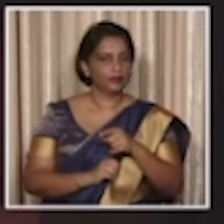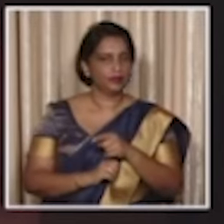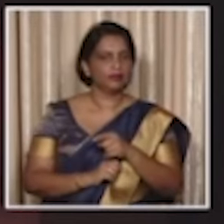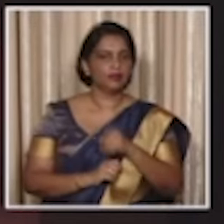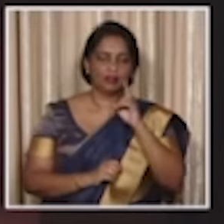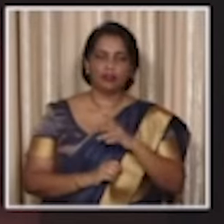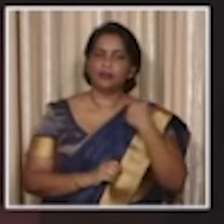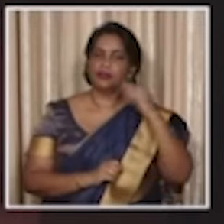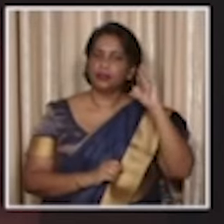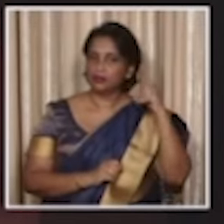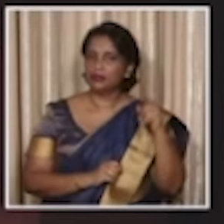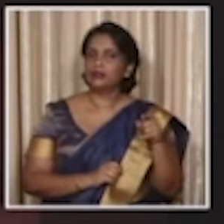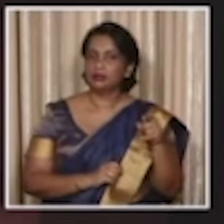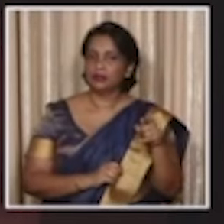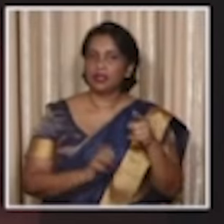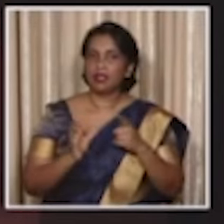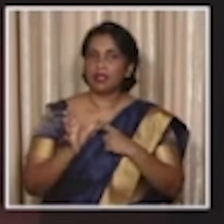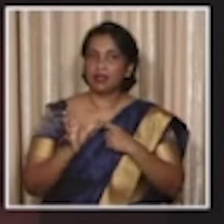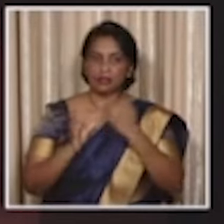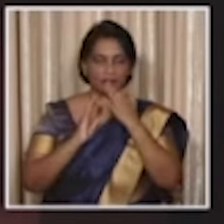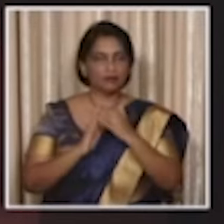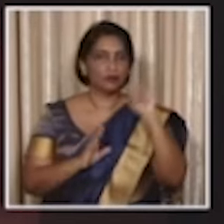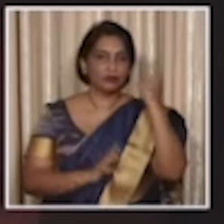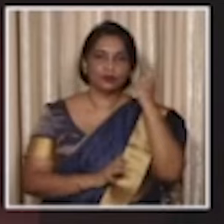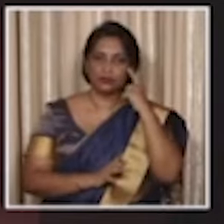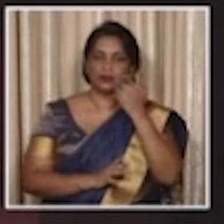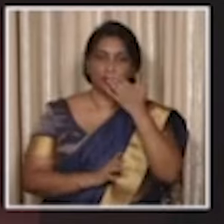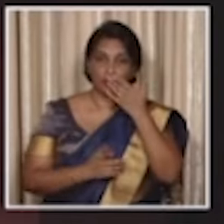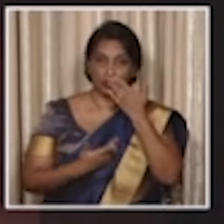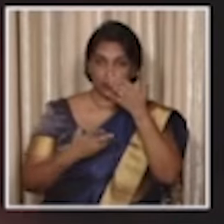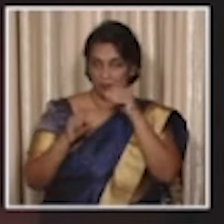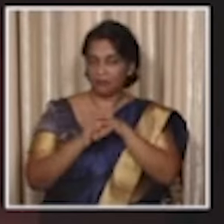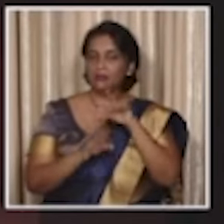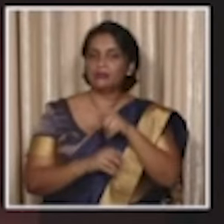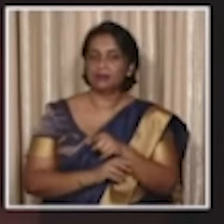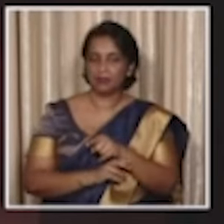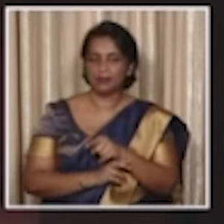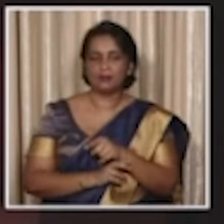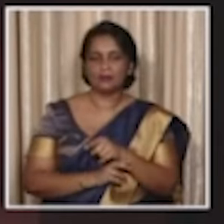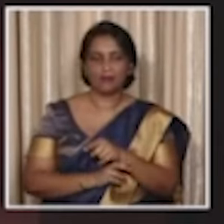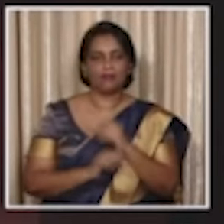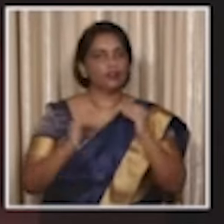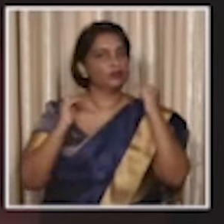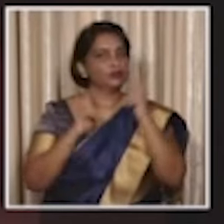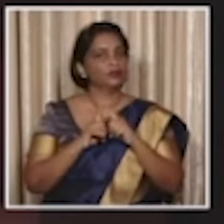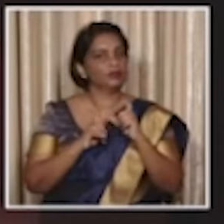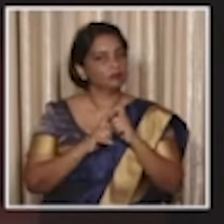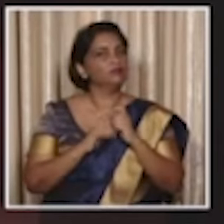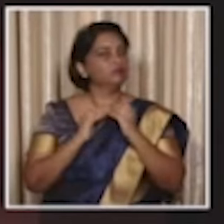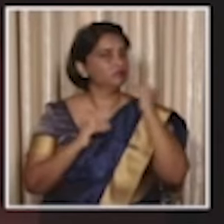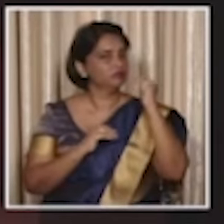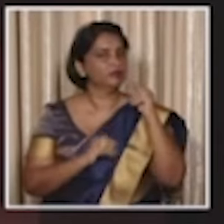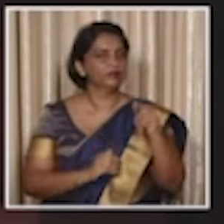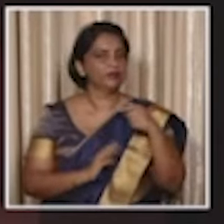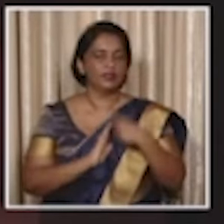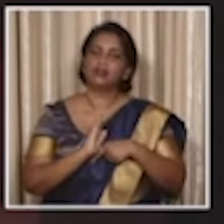ඒ නිසා විශේෂයෙන්ම ආනන්ද විද්‍යාලයේ කීර්තිමත් ආදි ශිෂ්‍යකු වෙමින් උසස් අධ්‍යාපනයේ තිහෙලට ගිහිල්ලා